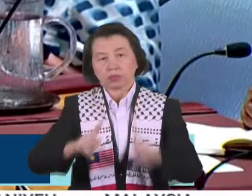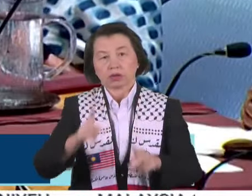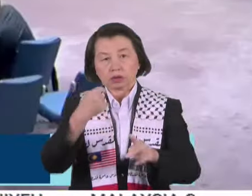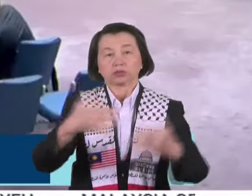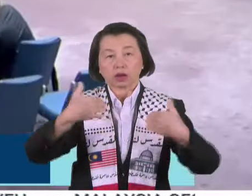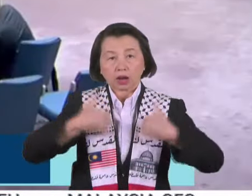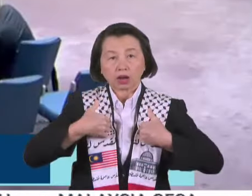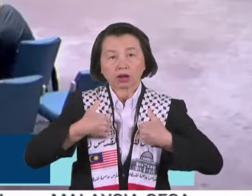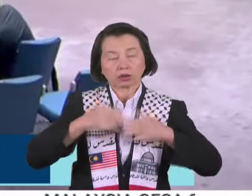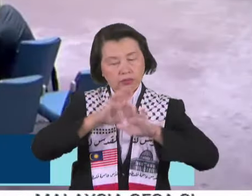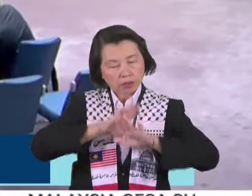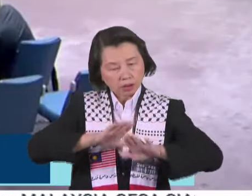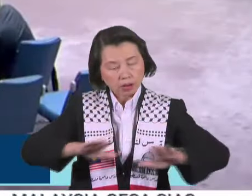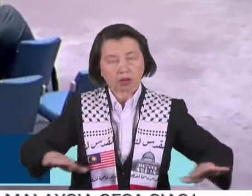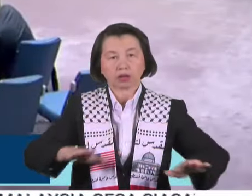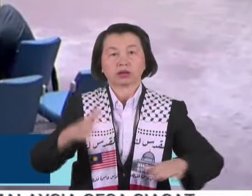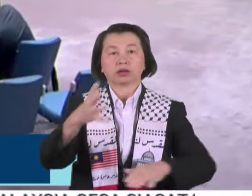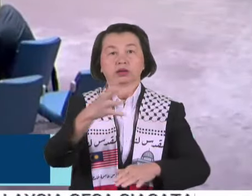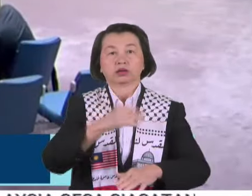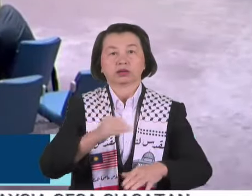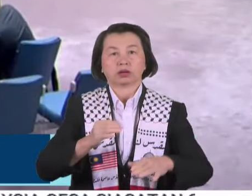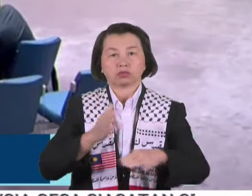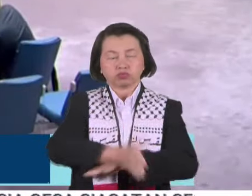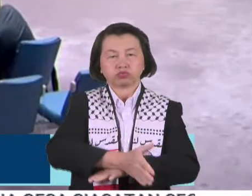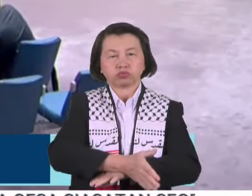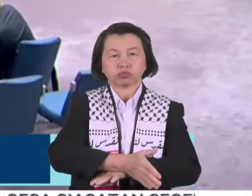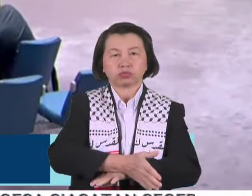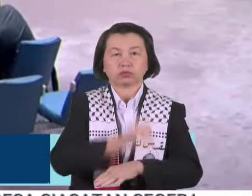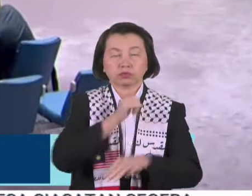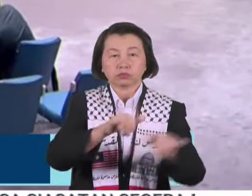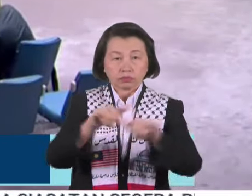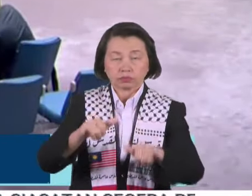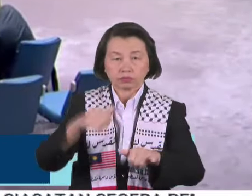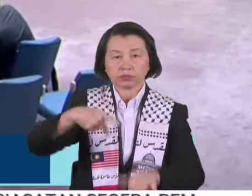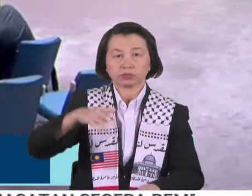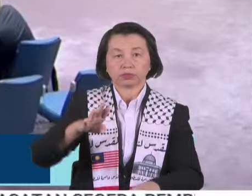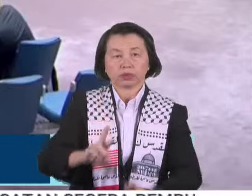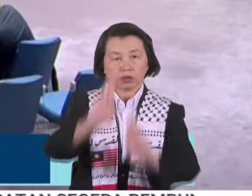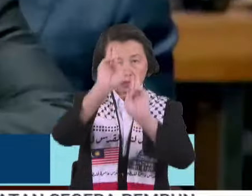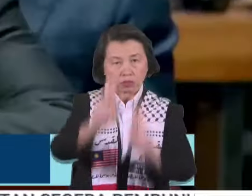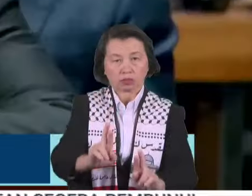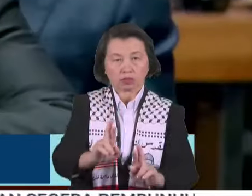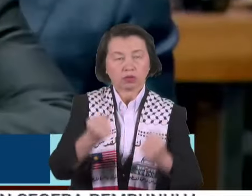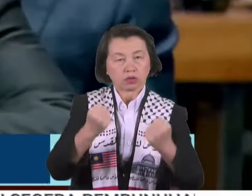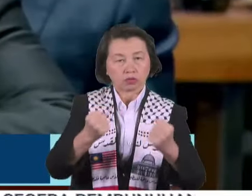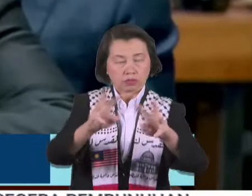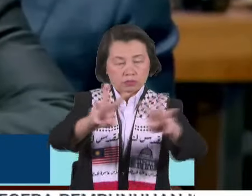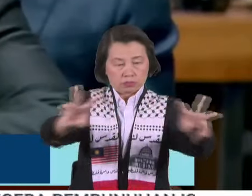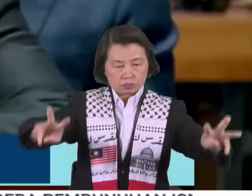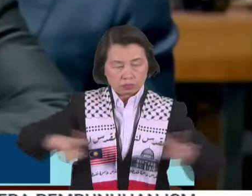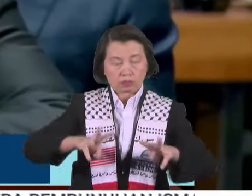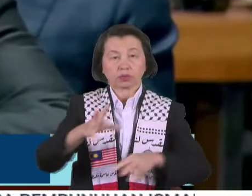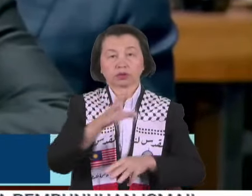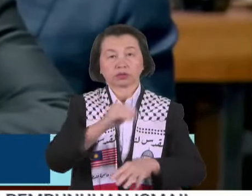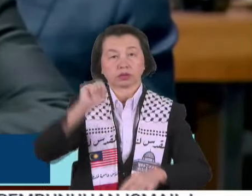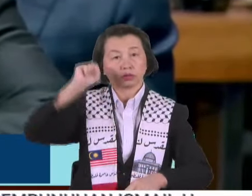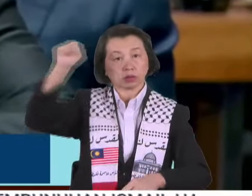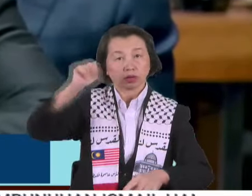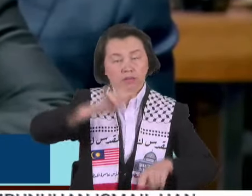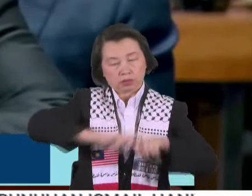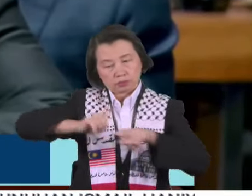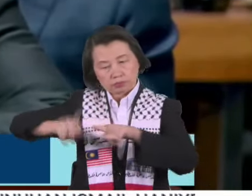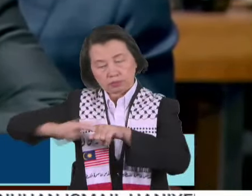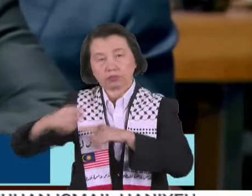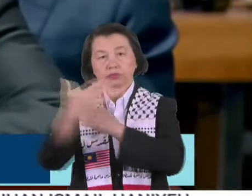untuk mewujudkan kedamaian di samping mencabuli prinsip asas piagam PBB yang menghormati keutuhan wilayah serta kedaulatan